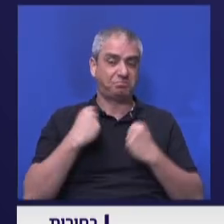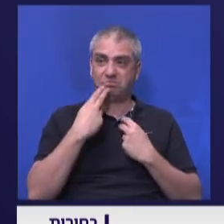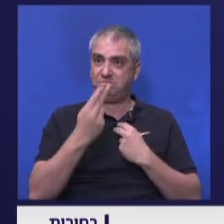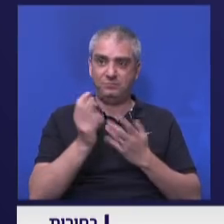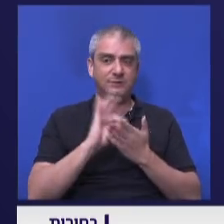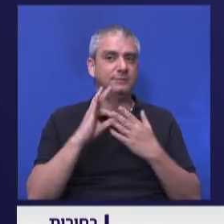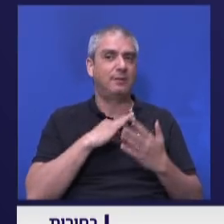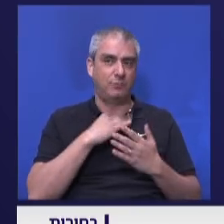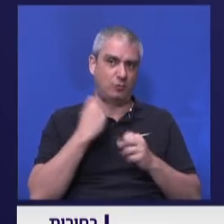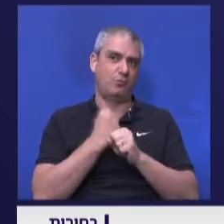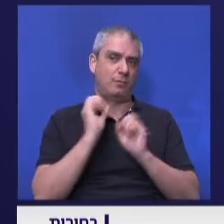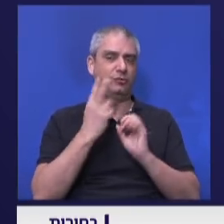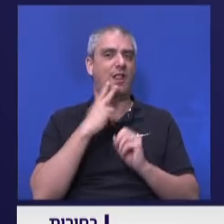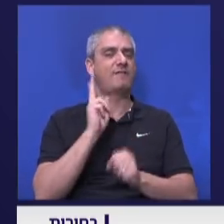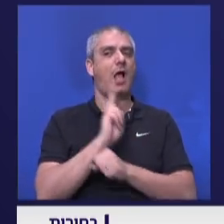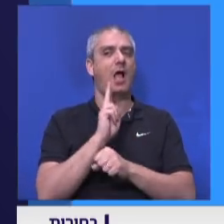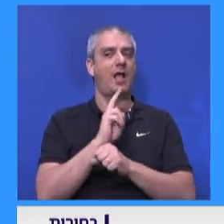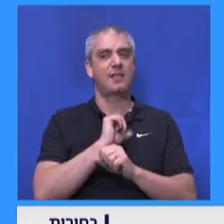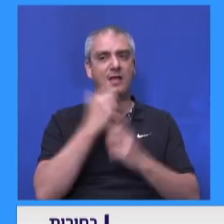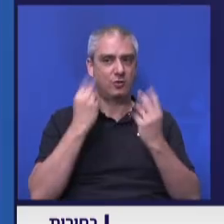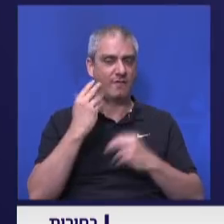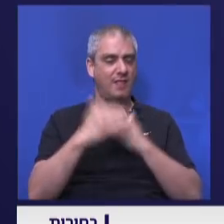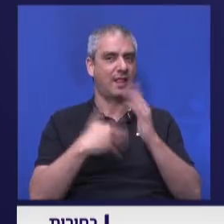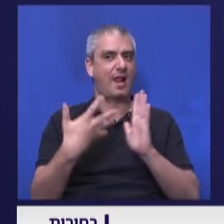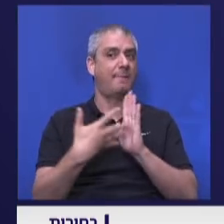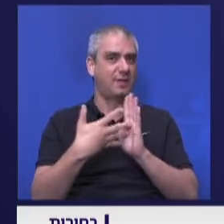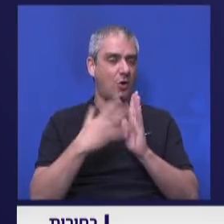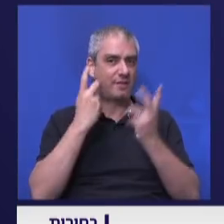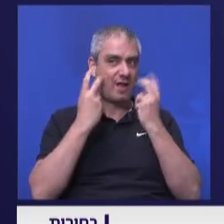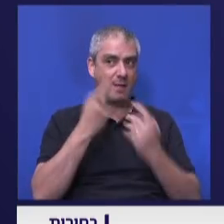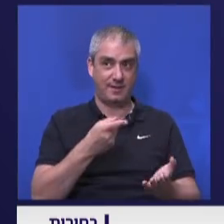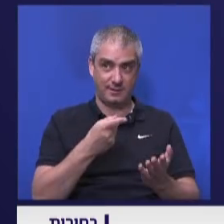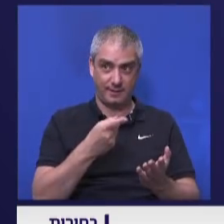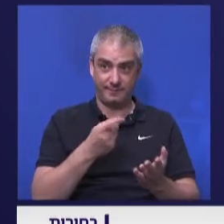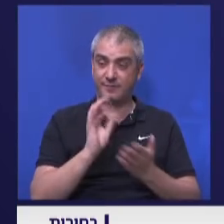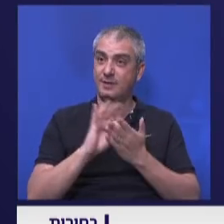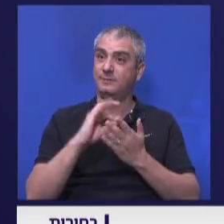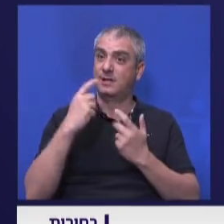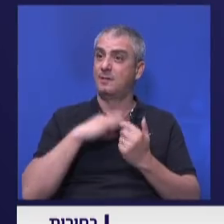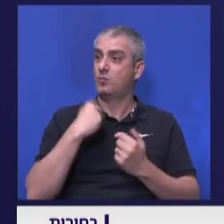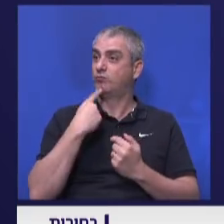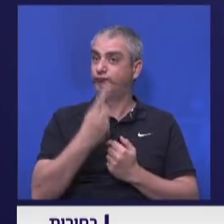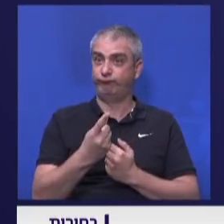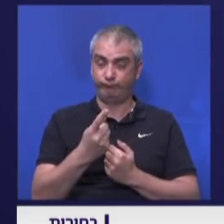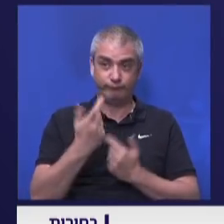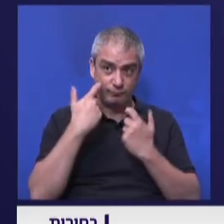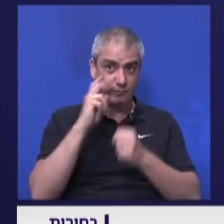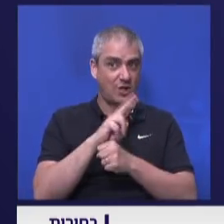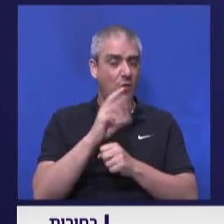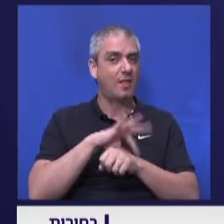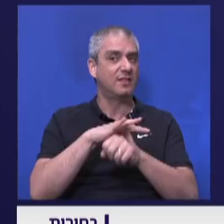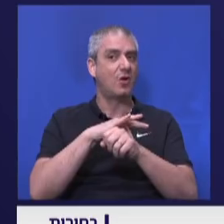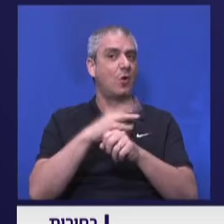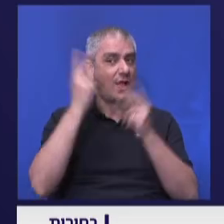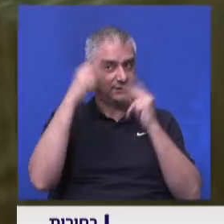כדי להבטיח הגנה מיטבית על תהליך הבדיקות ועל המידע. ממשרד הבריאות נמסר, הפיקוח על ניהול הוראות ההסכם הוא באחריות